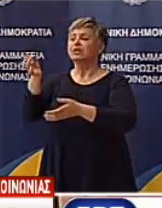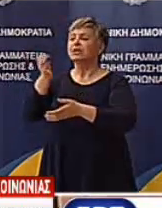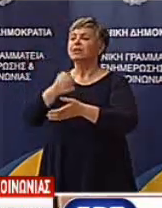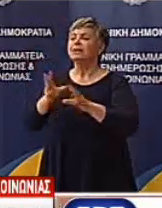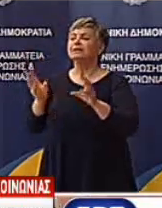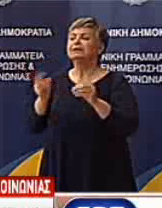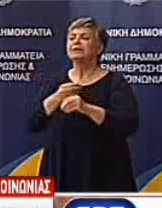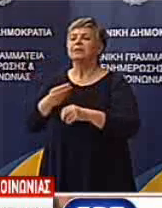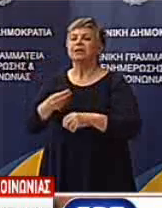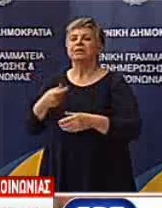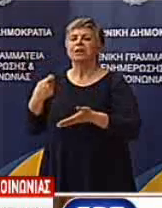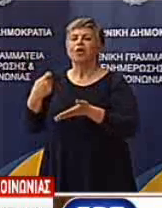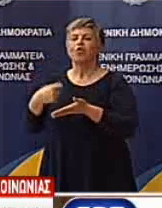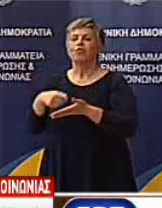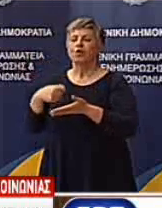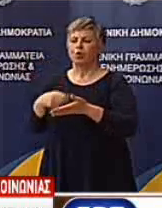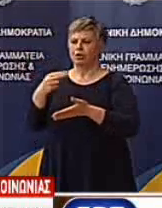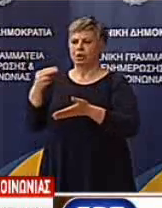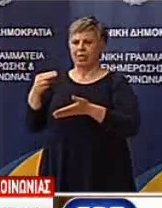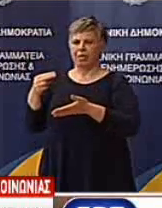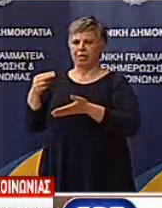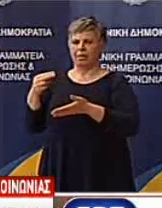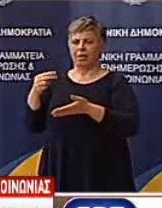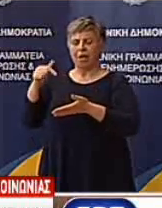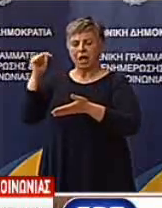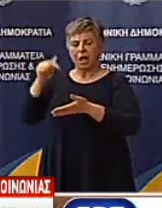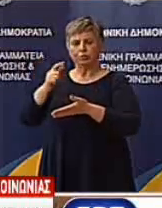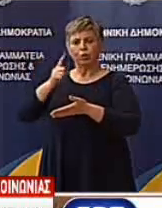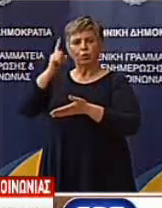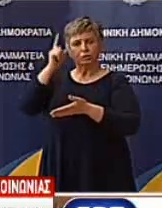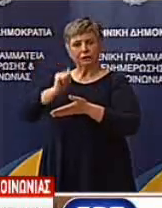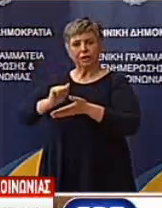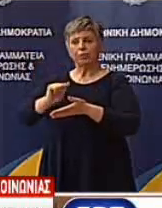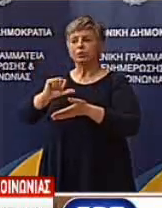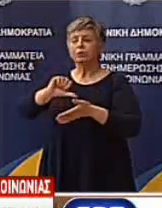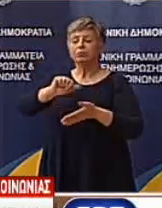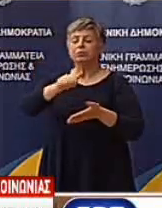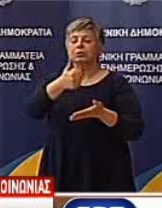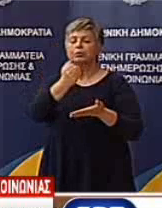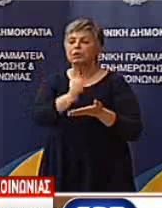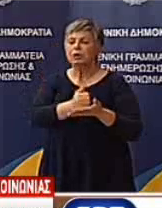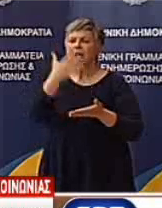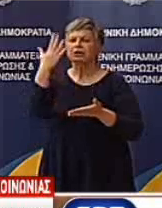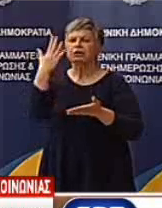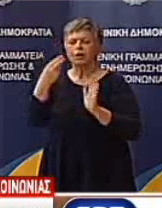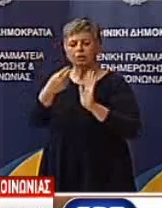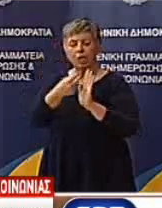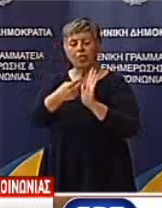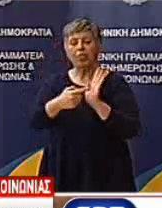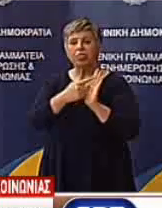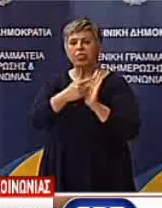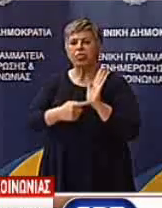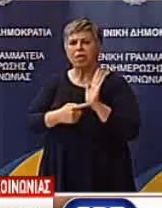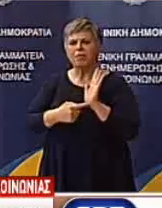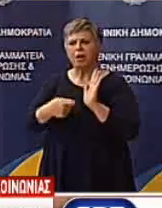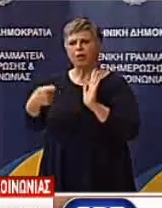φορολογικό, ενώ γνωρίζαμε ότι αυτό δεν αποτελεί μέρος της πρώτης αξιολόγησης, και φαίνεται ότι πάτε σε μια πακέτο